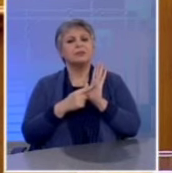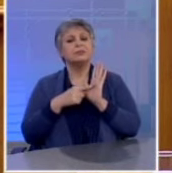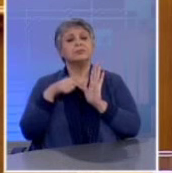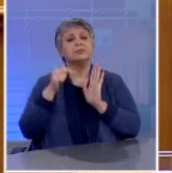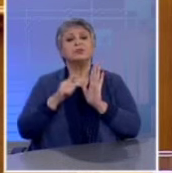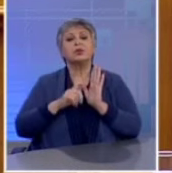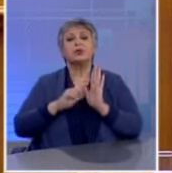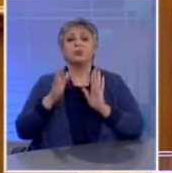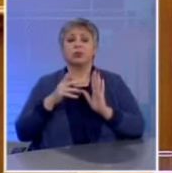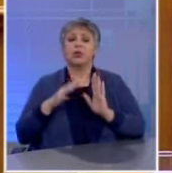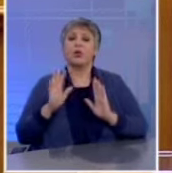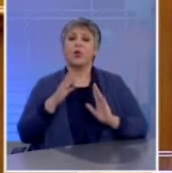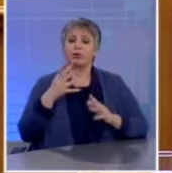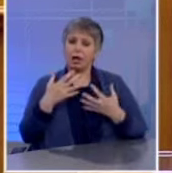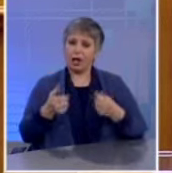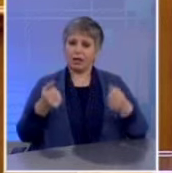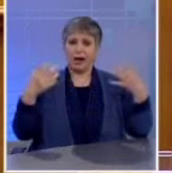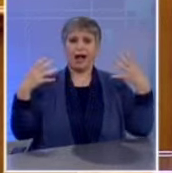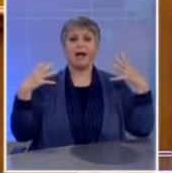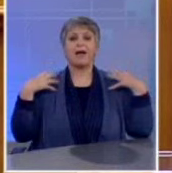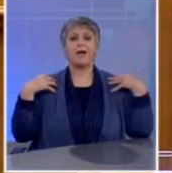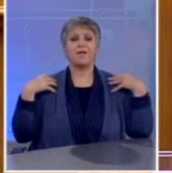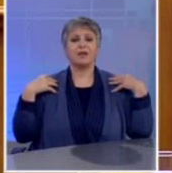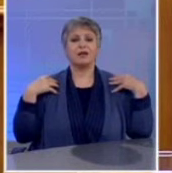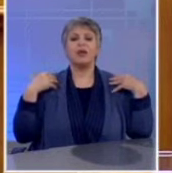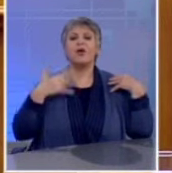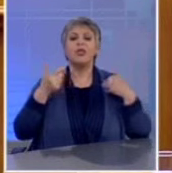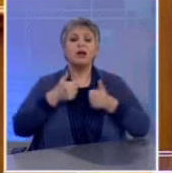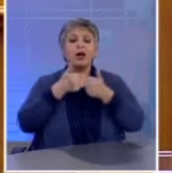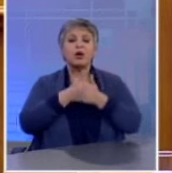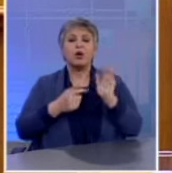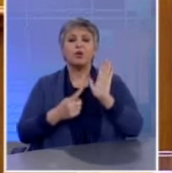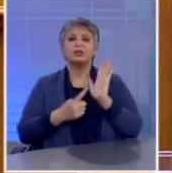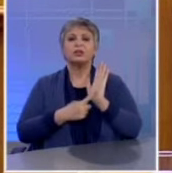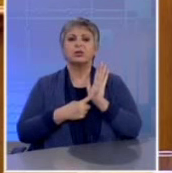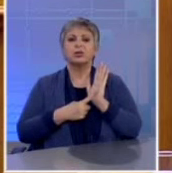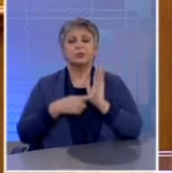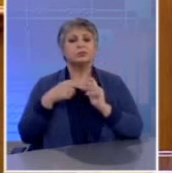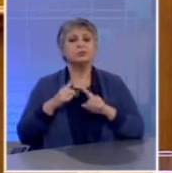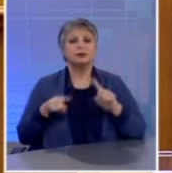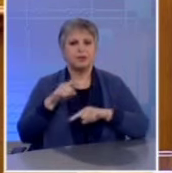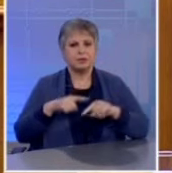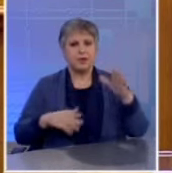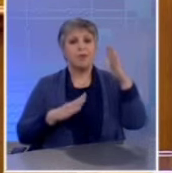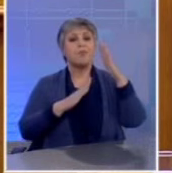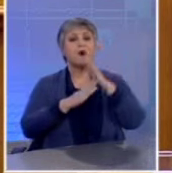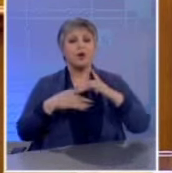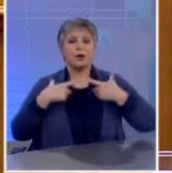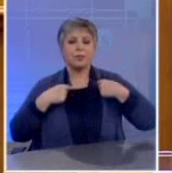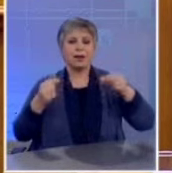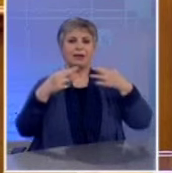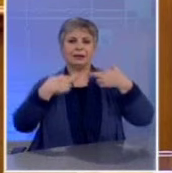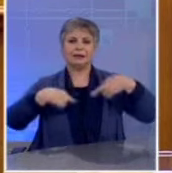κάθε ευθύνη για το αδίκημα της απιστίας οι πρόεδροι, τα μέλη διοικητικών συμβουλίων